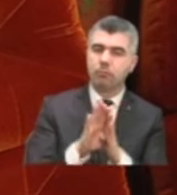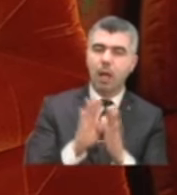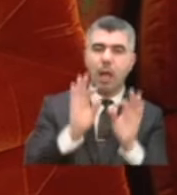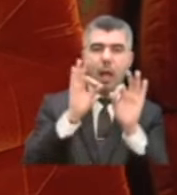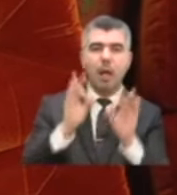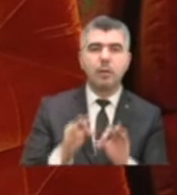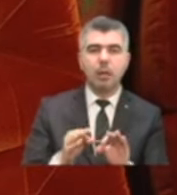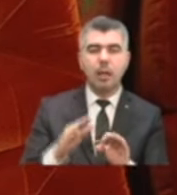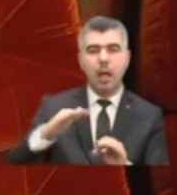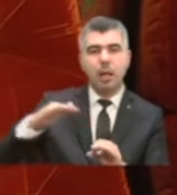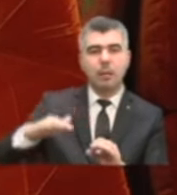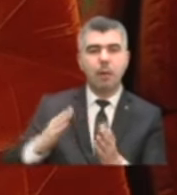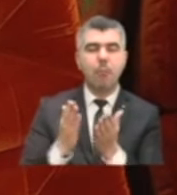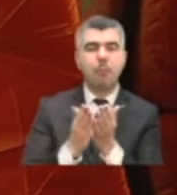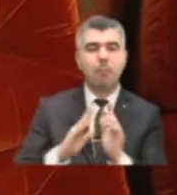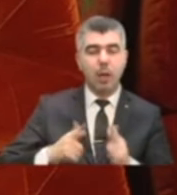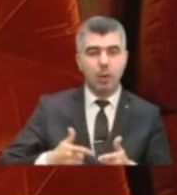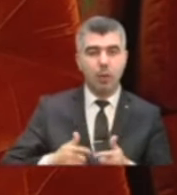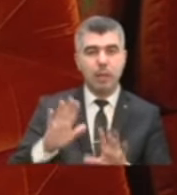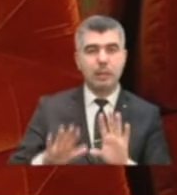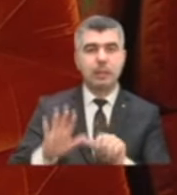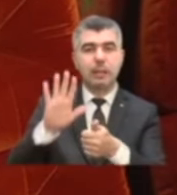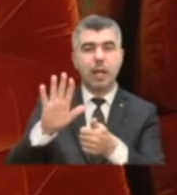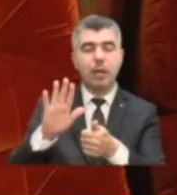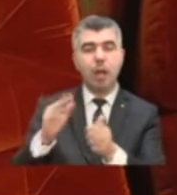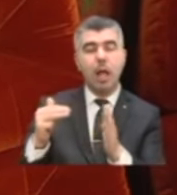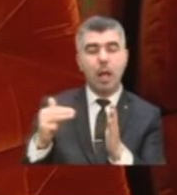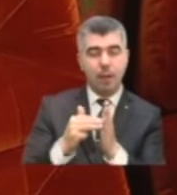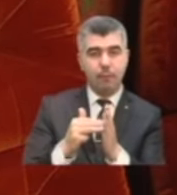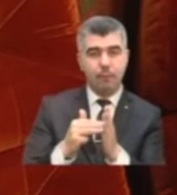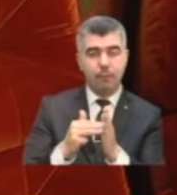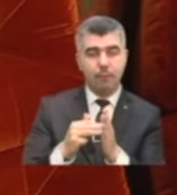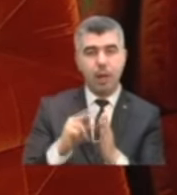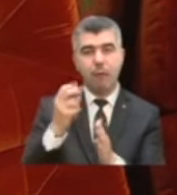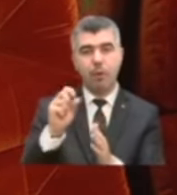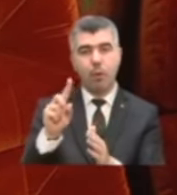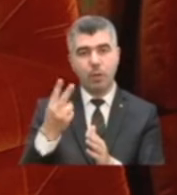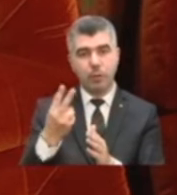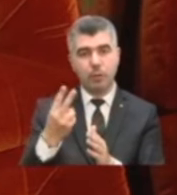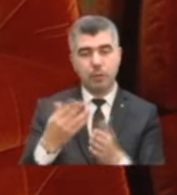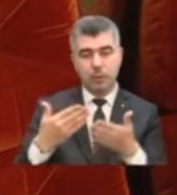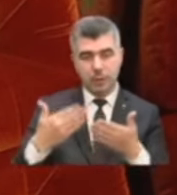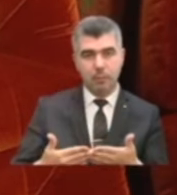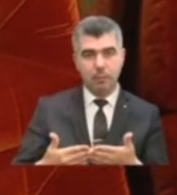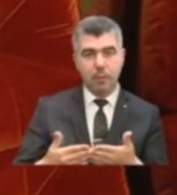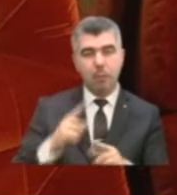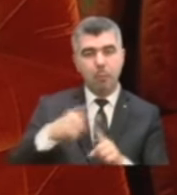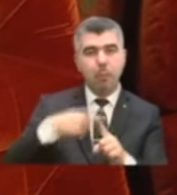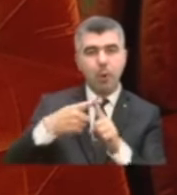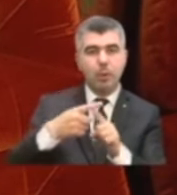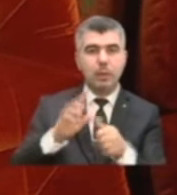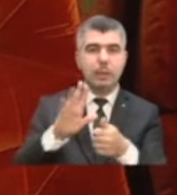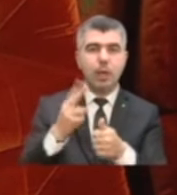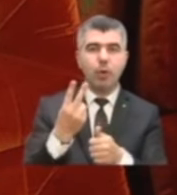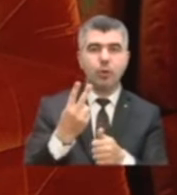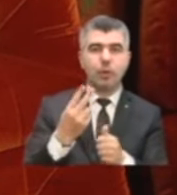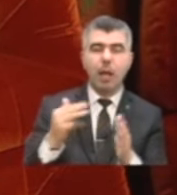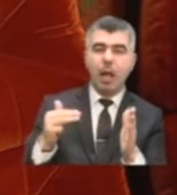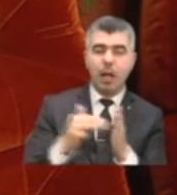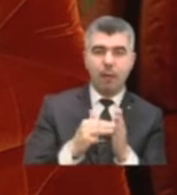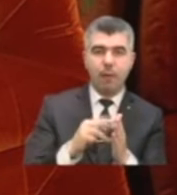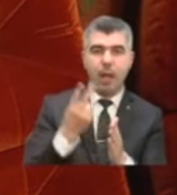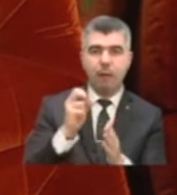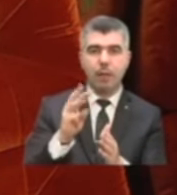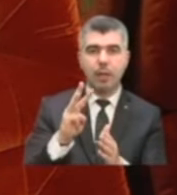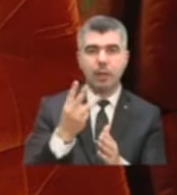الأطفال المتمدرسين من 16 ألف اللي كانت في 2021 إلى تقريبا واحد أزيد من 26 ألف